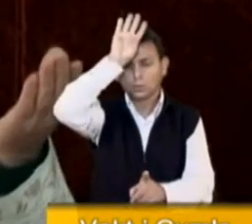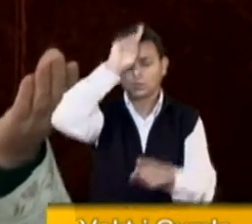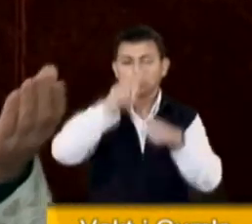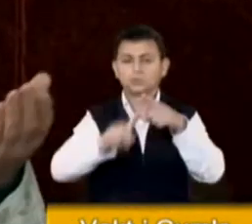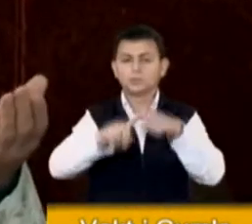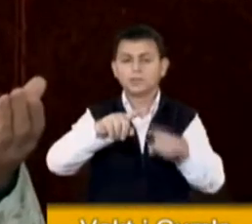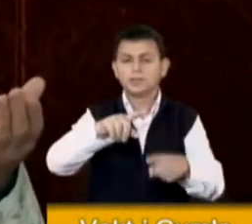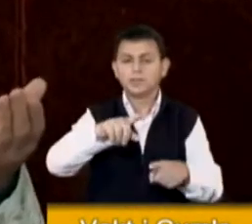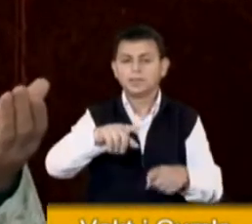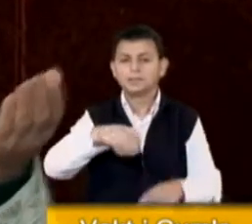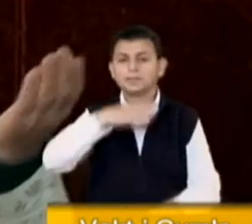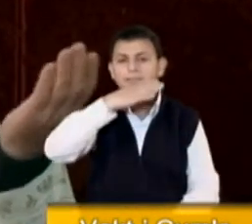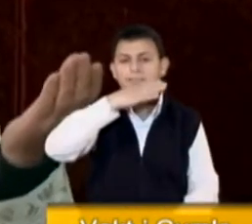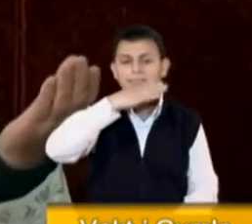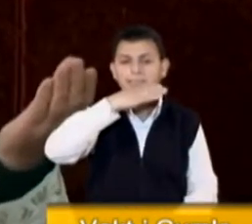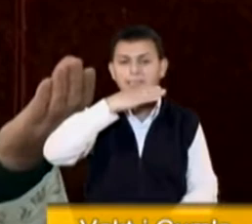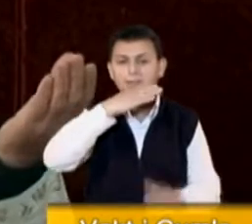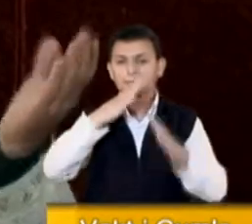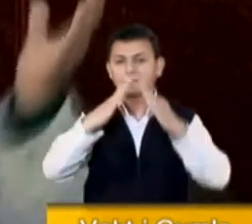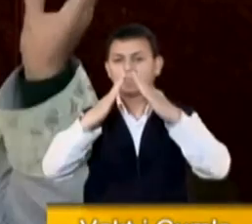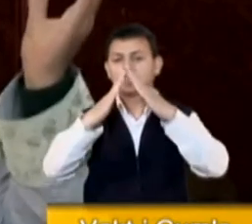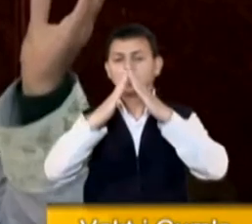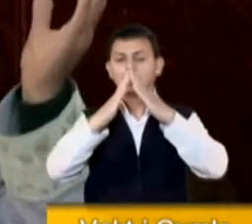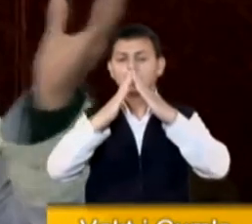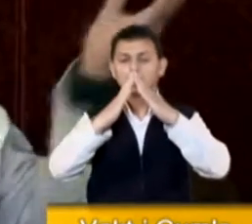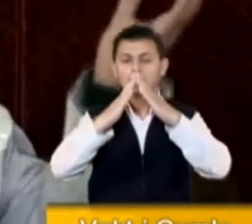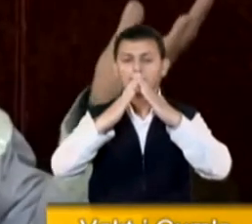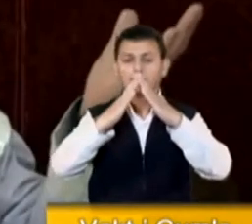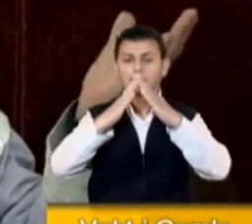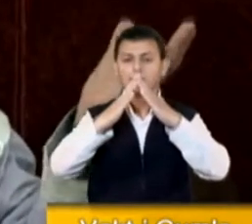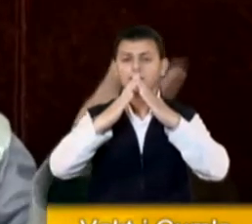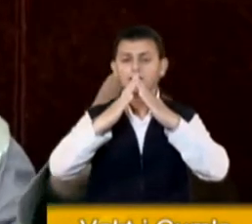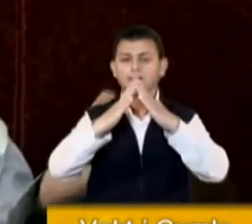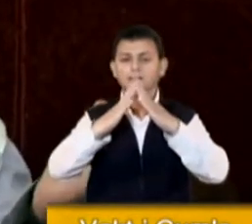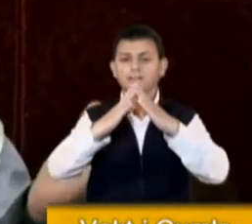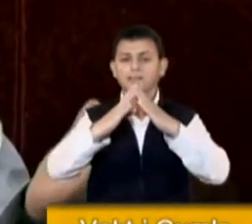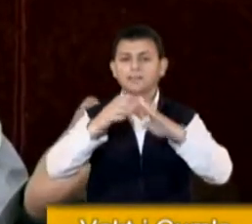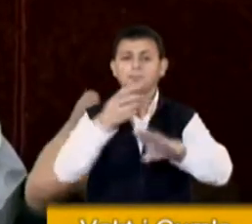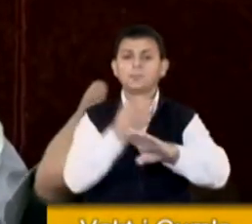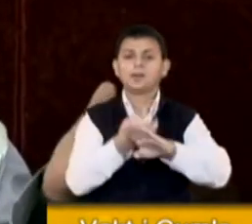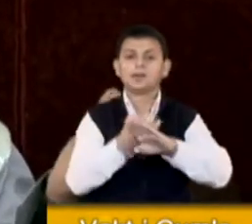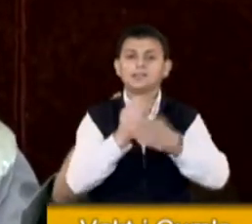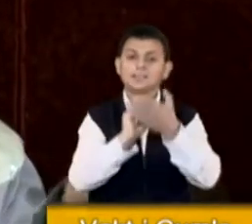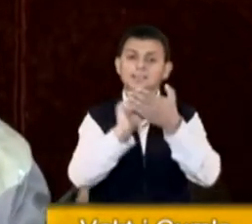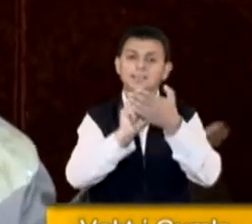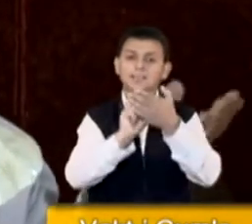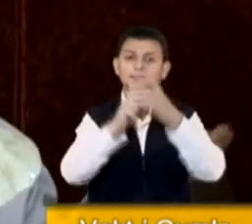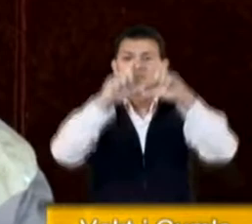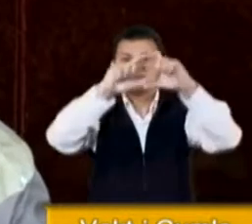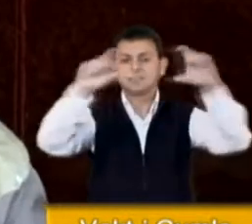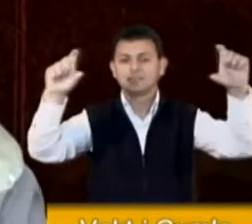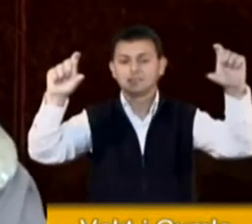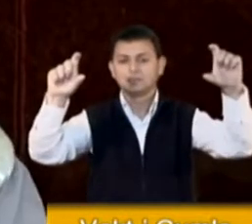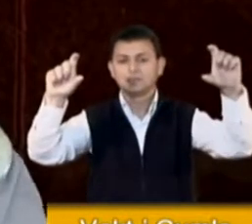ya, şimdi bakıyorsunuz köşk gibi evlerin kapısının üzerinde koca koca boynuzlar var. Efendim geyik boynuzları, başka bir